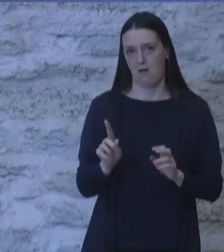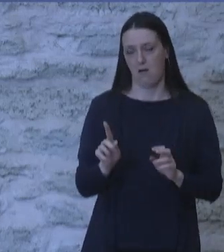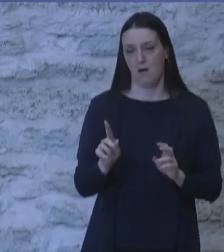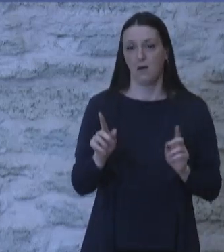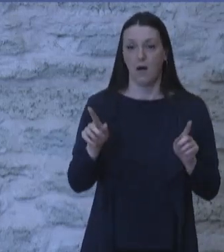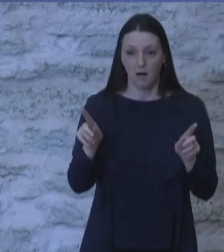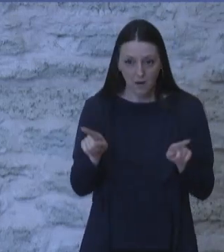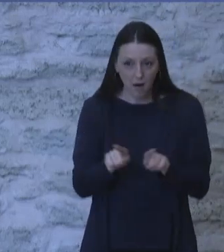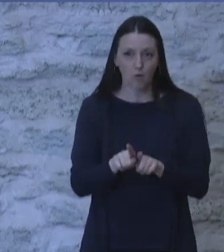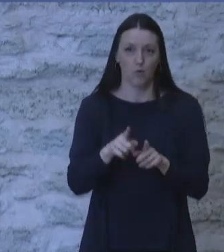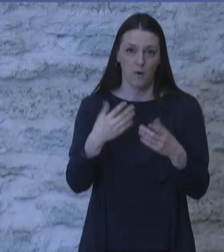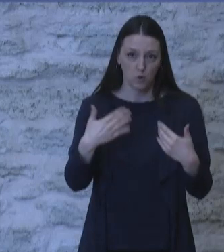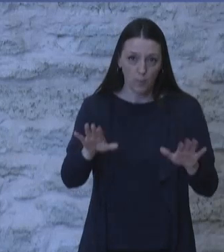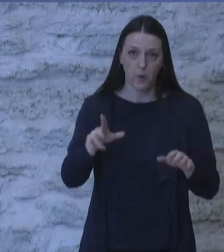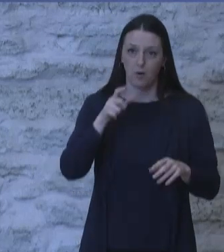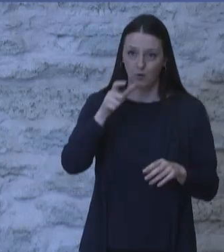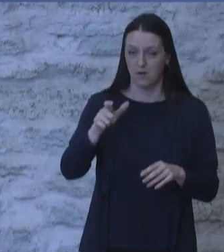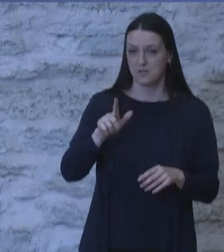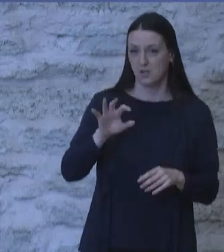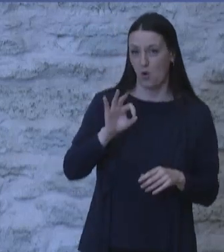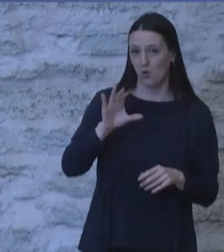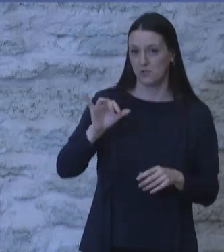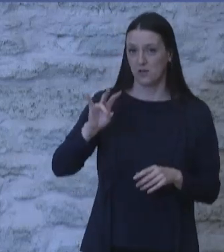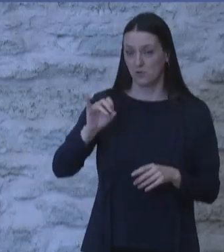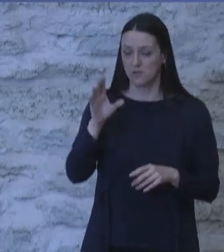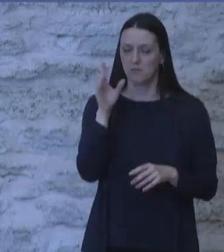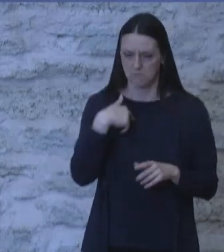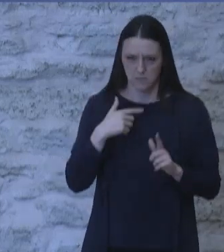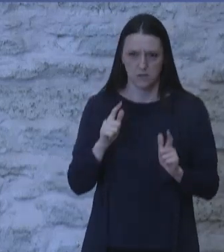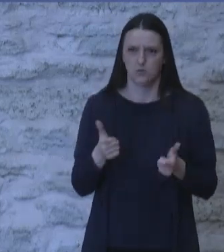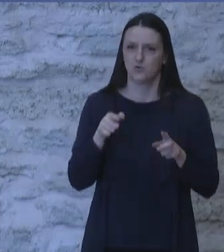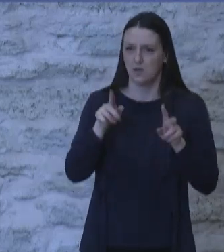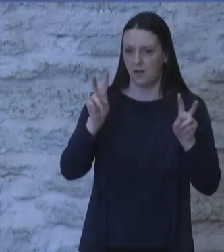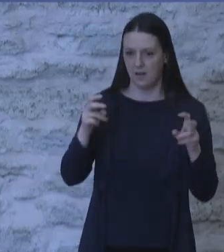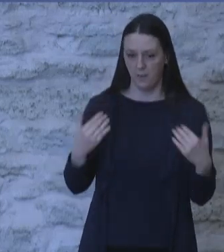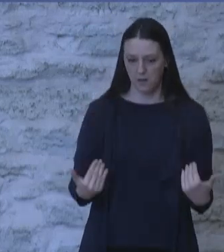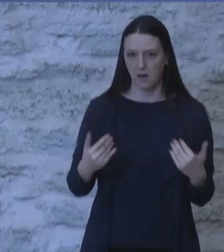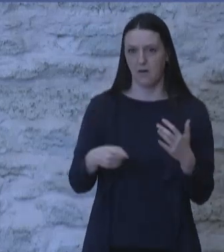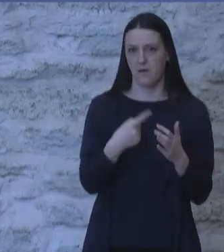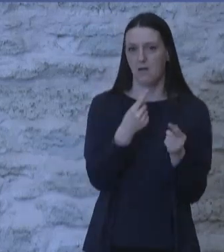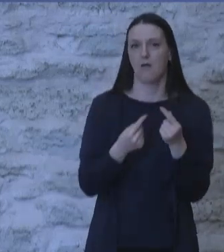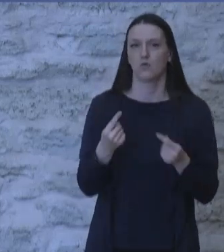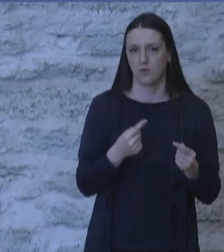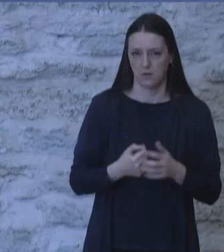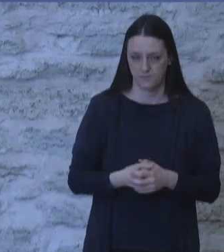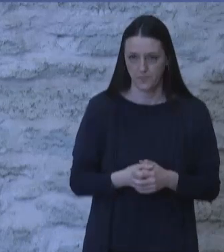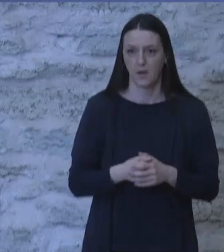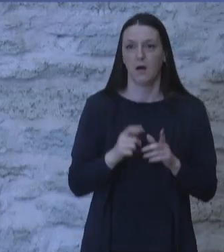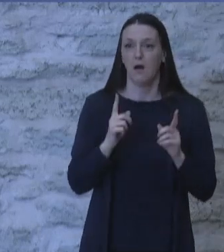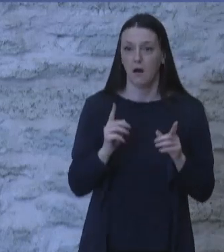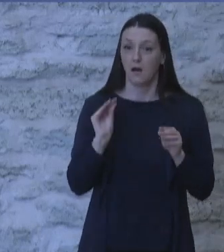Osinovskile, kindlasti me oleme nõus sellel teemal täna veel arutelused pidama. Lisaks minu teada selle